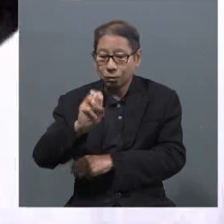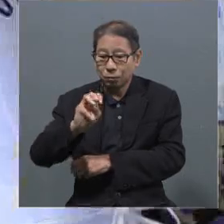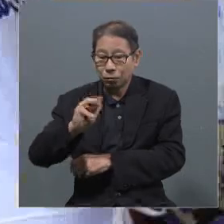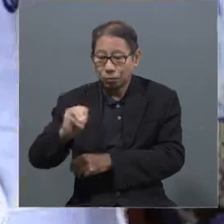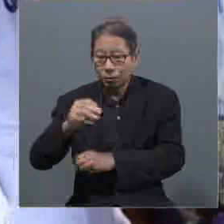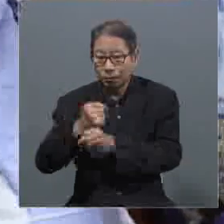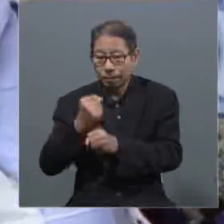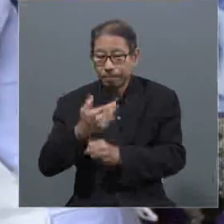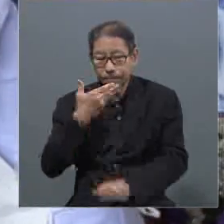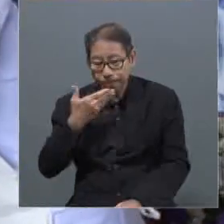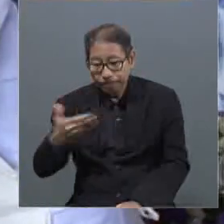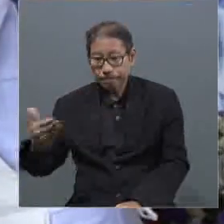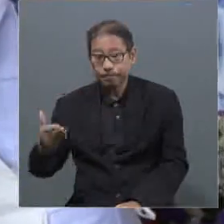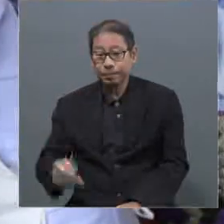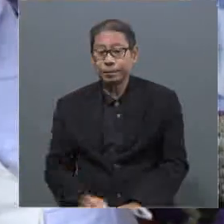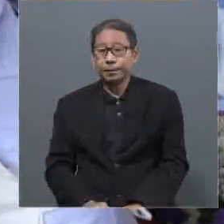ครับ